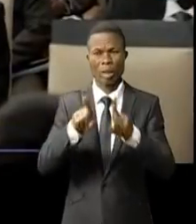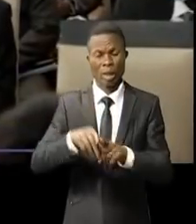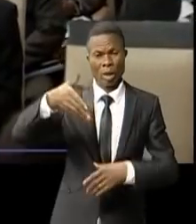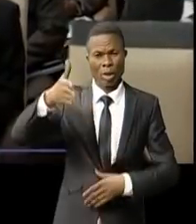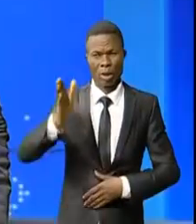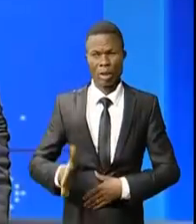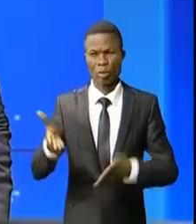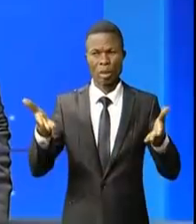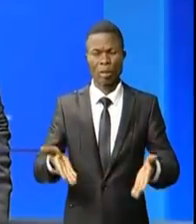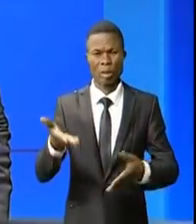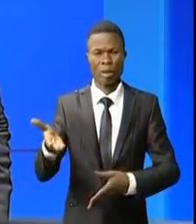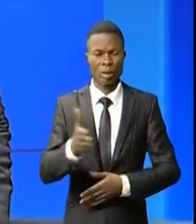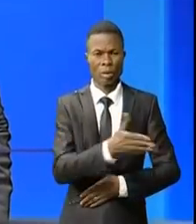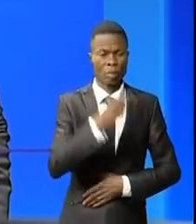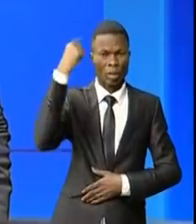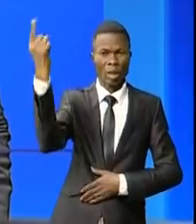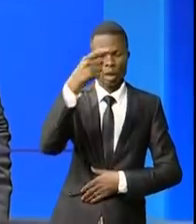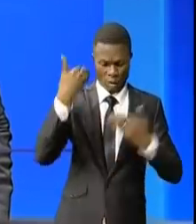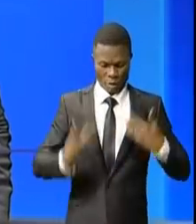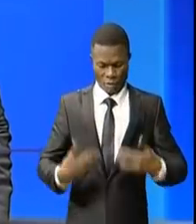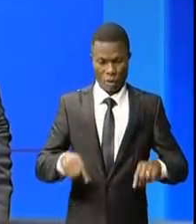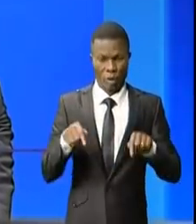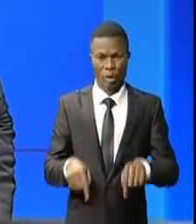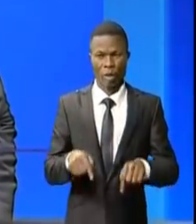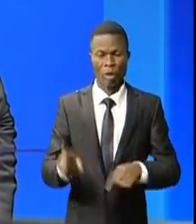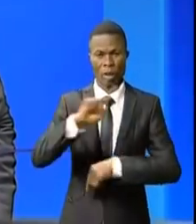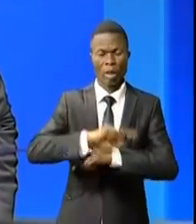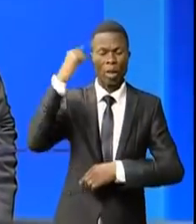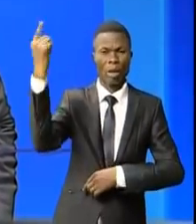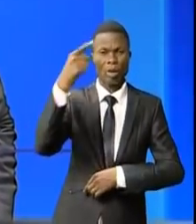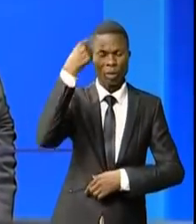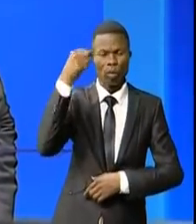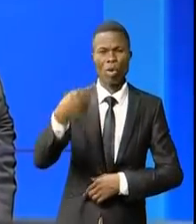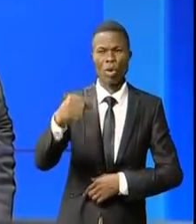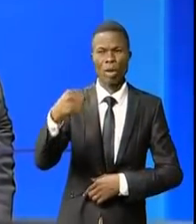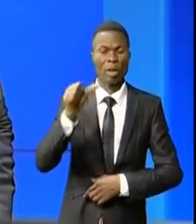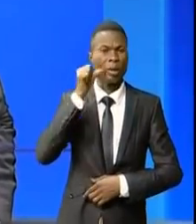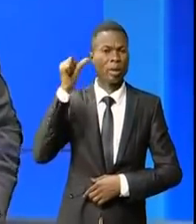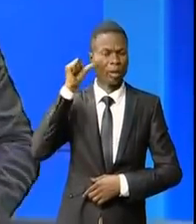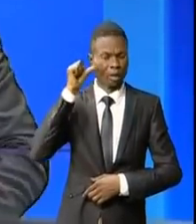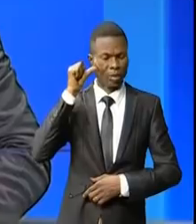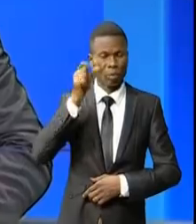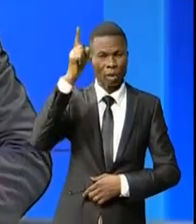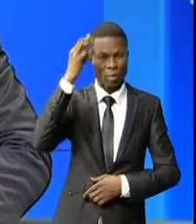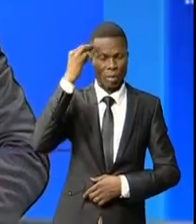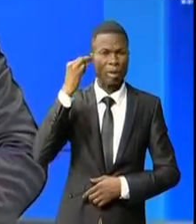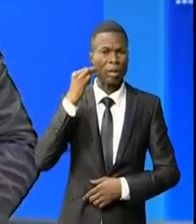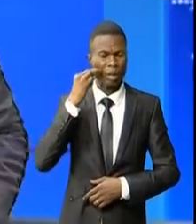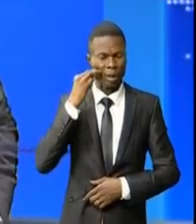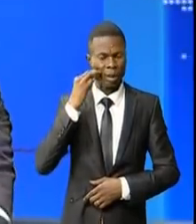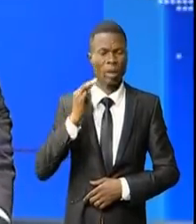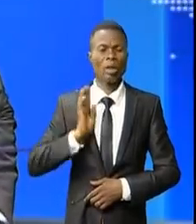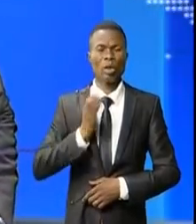experts. Alors que le monde célèbre aujourd'hui la journée mondiale du café, hier en prélude, le Premier ministre